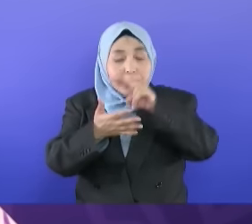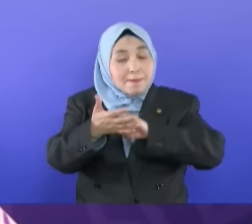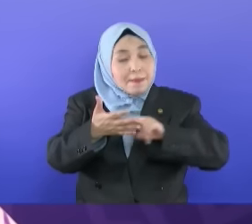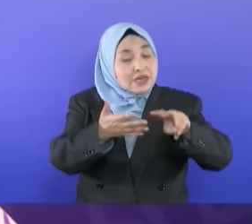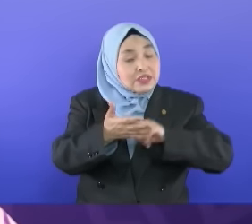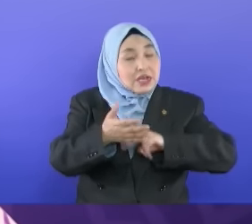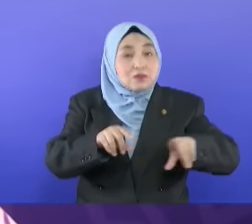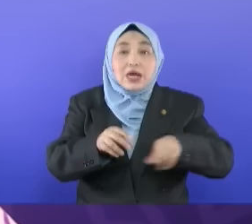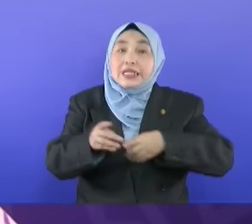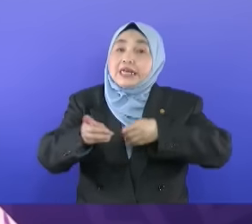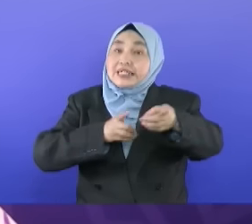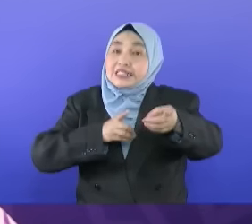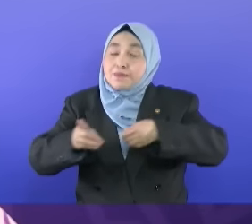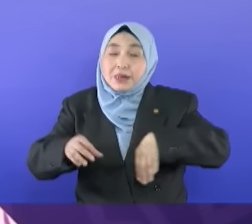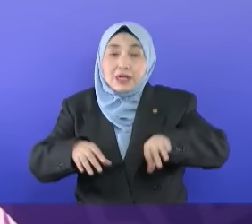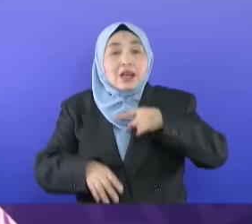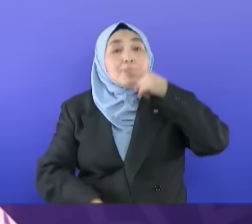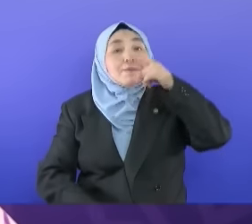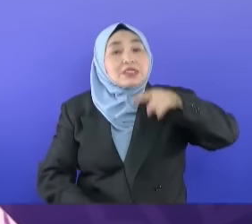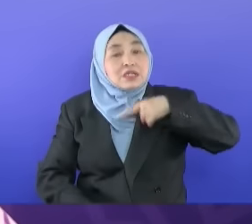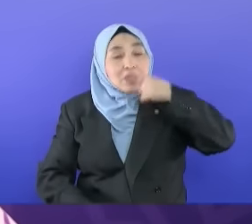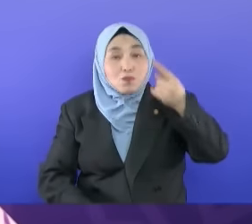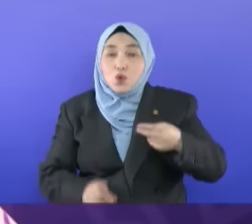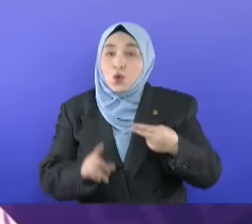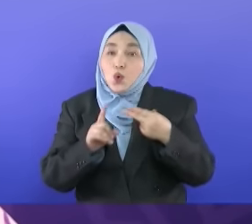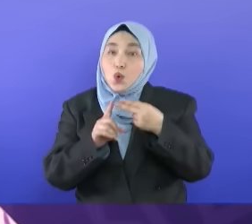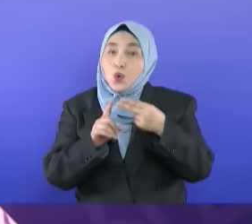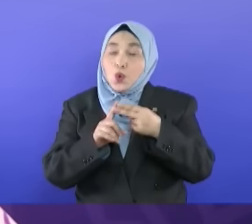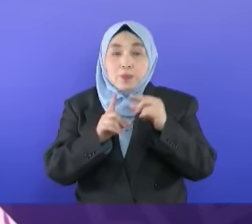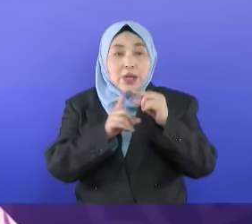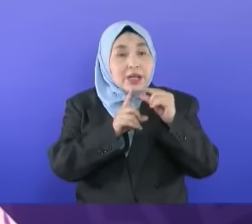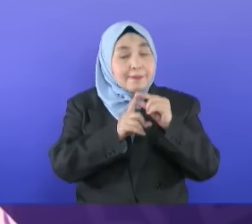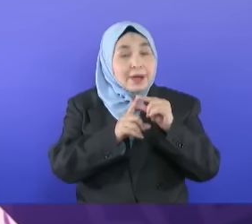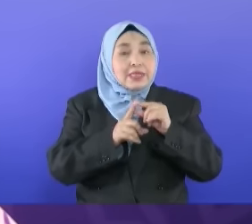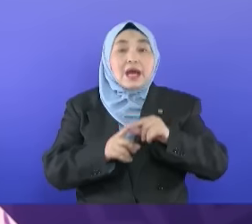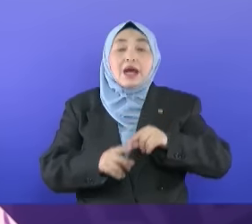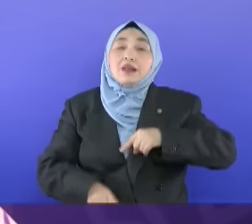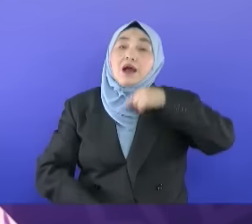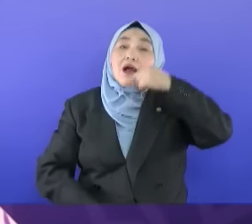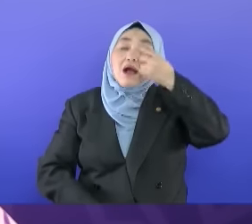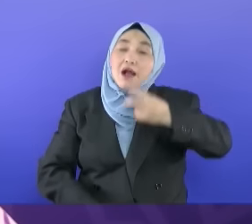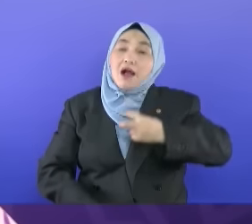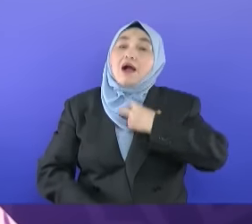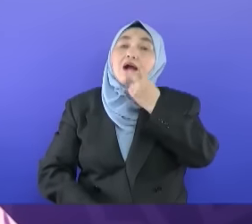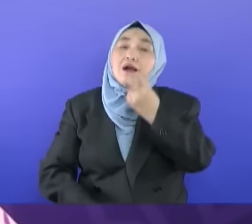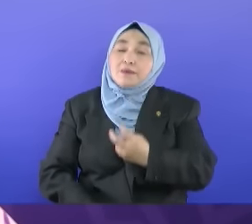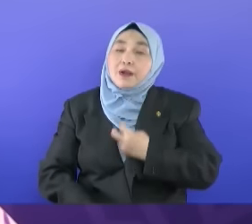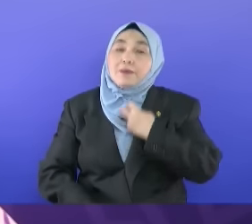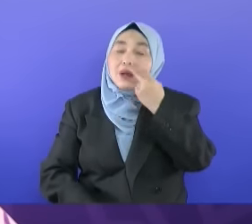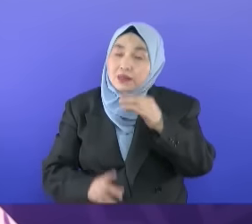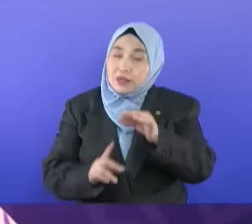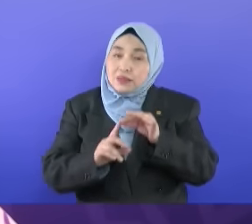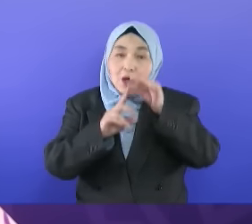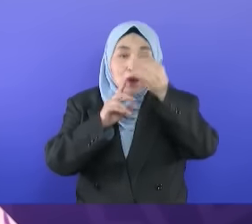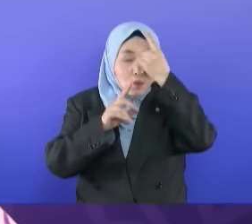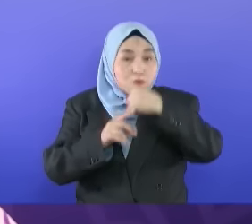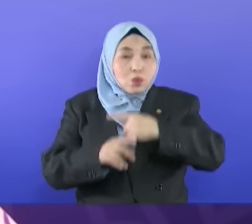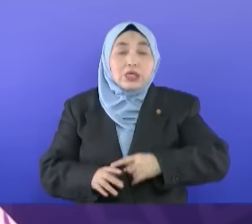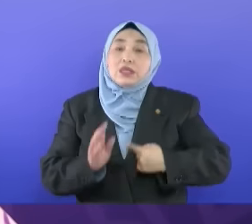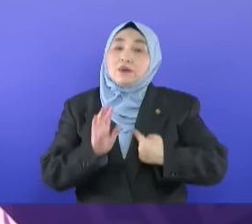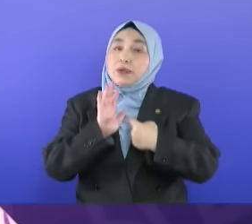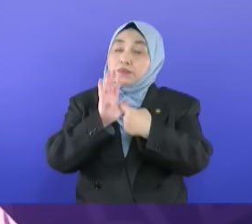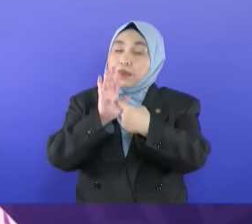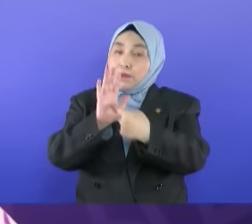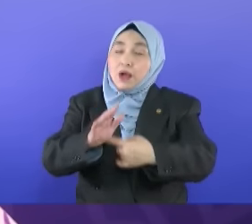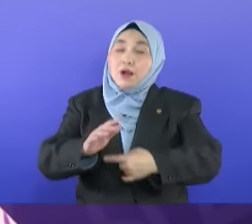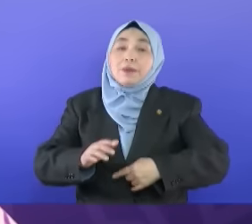disiplin disiplin dalam menyebut huruf kalimah dan juga intonasi intonasi yang tertentu bagi kita tidak menzahirkan lagi